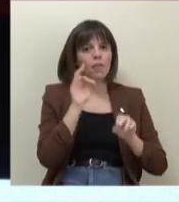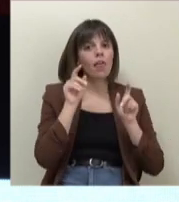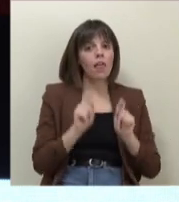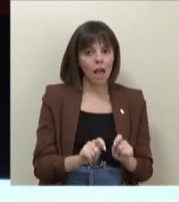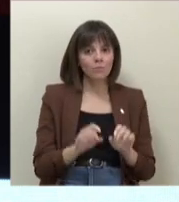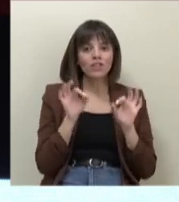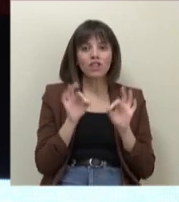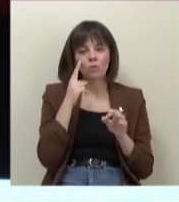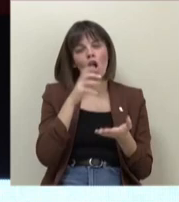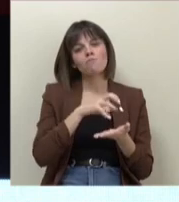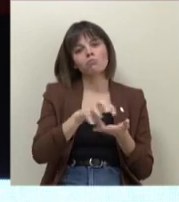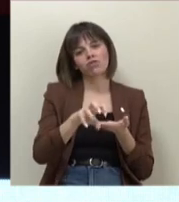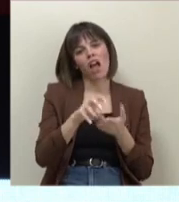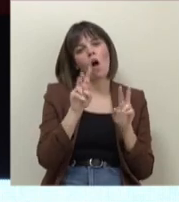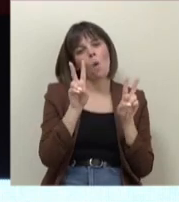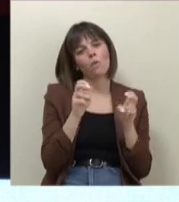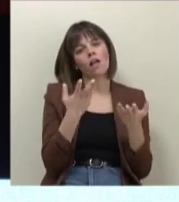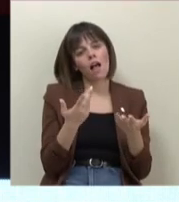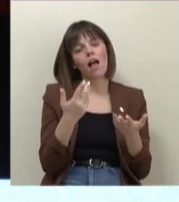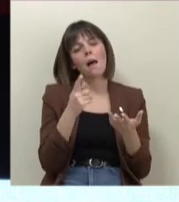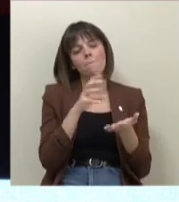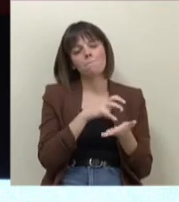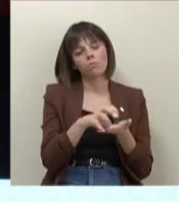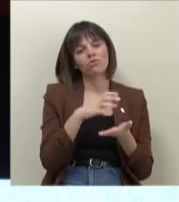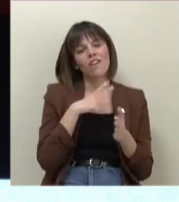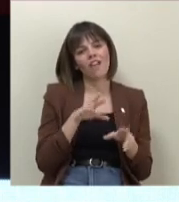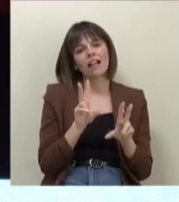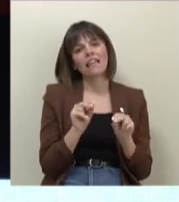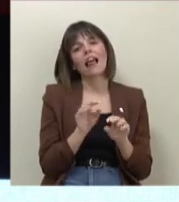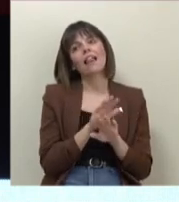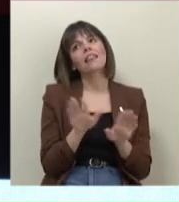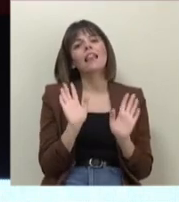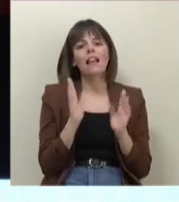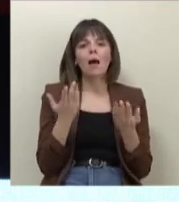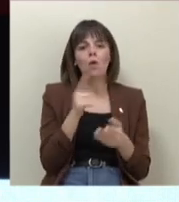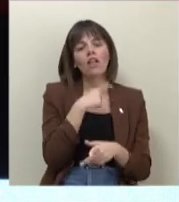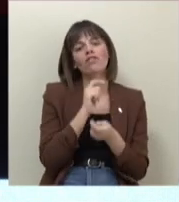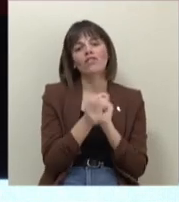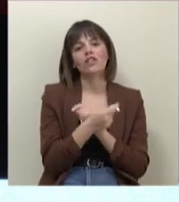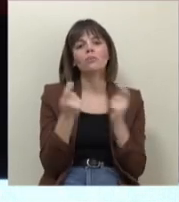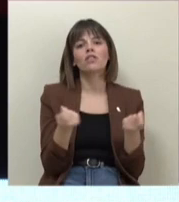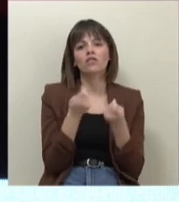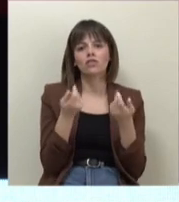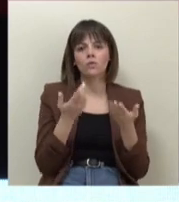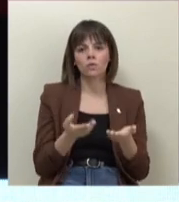yani bütçe meselesi, tabii belli bir bütçe de var ama yeterli değil. Onları değiştirmeye çalışıyoruz.